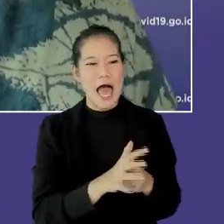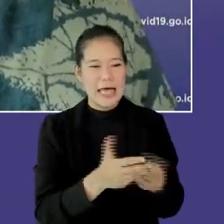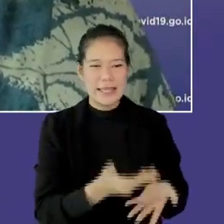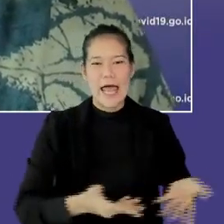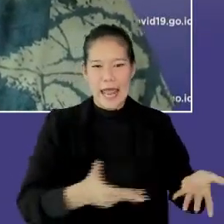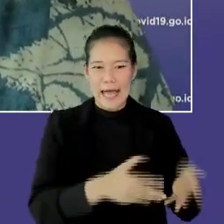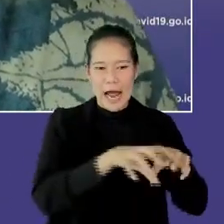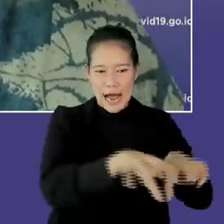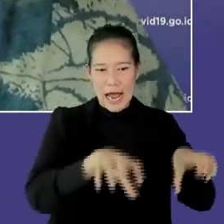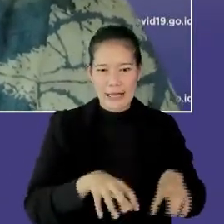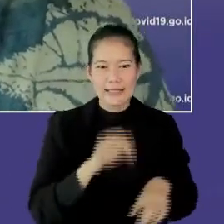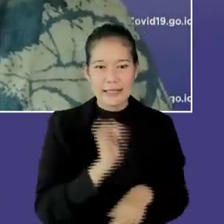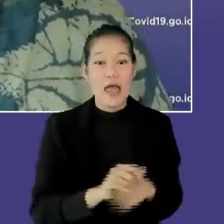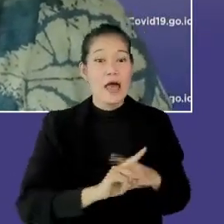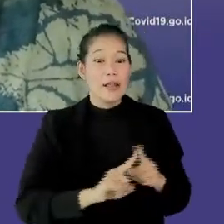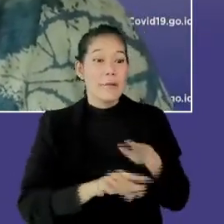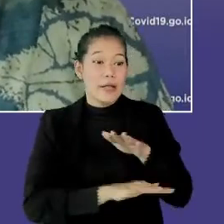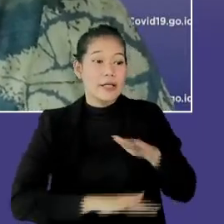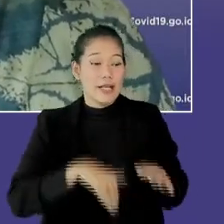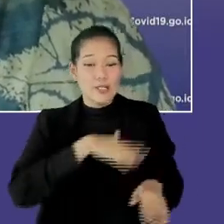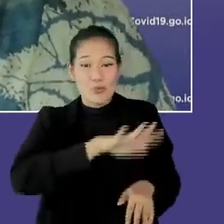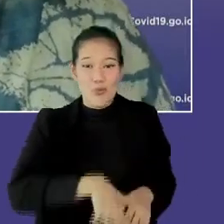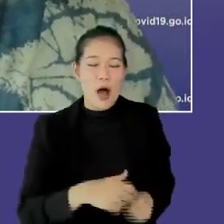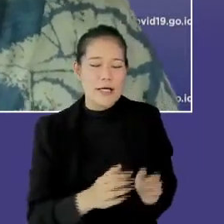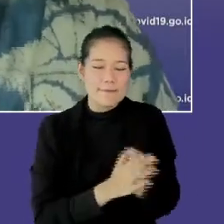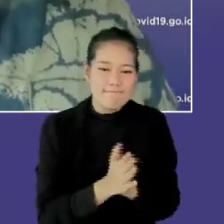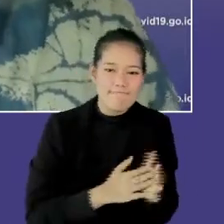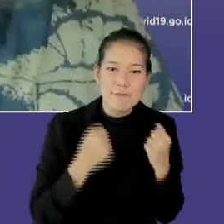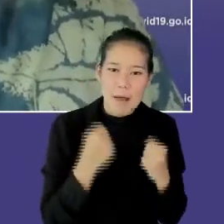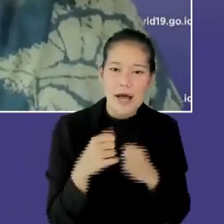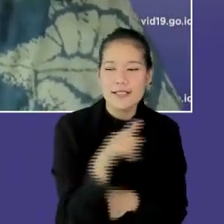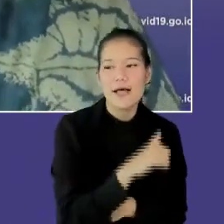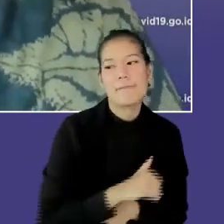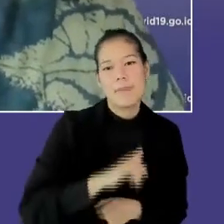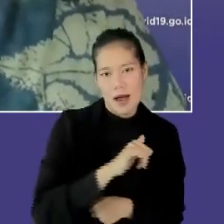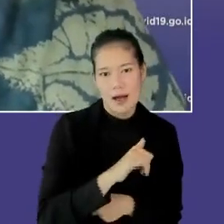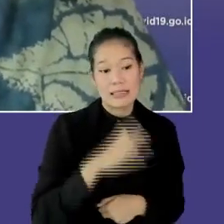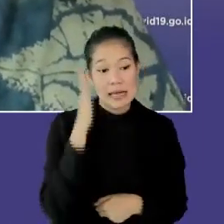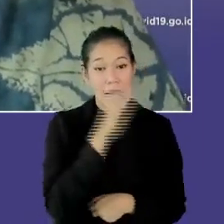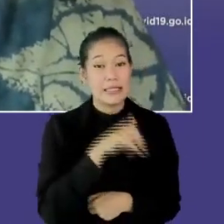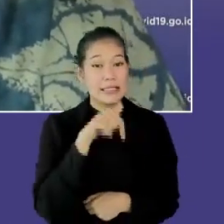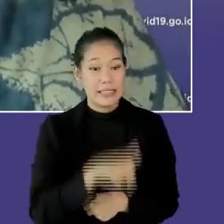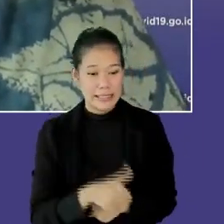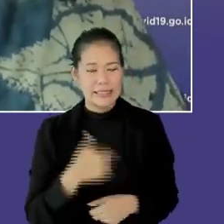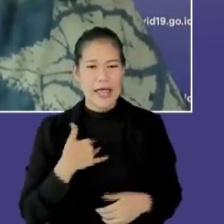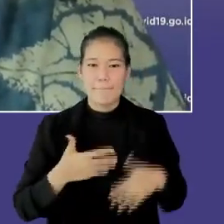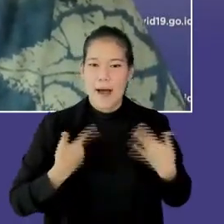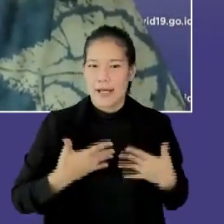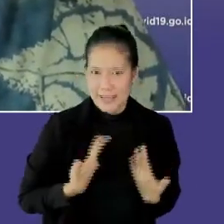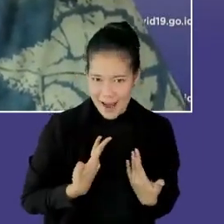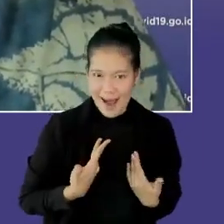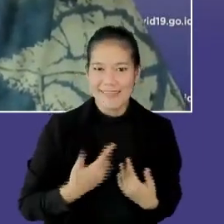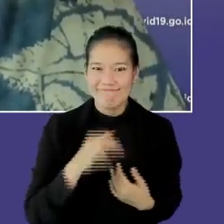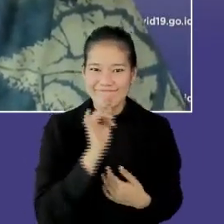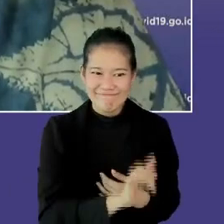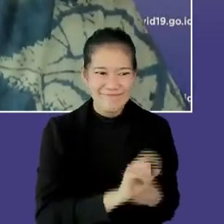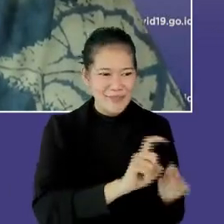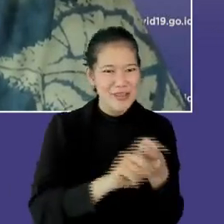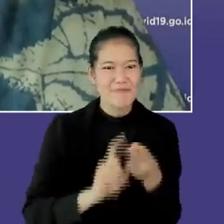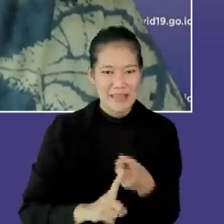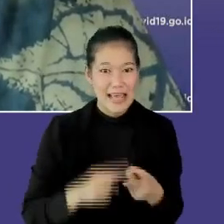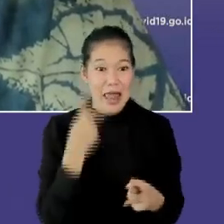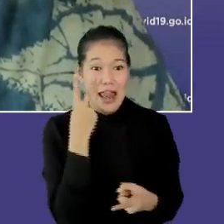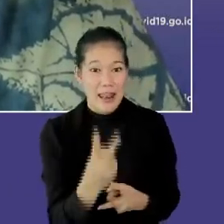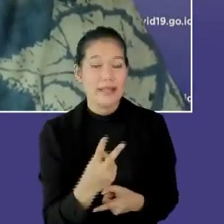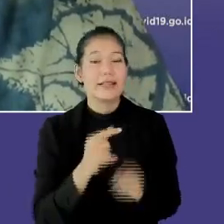agak berbeda. Tapi pada dasarnya semua punya semangat yang sama. Kalau saya lihat sekarang, hari ini saya bisa bahagia. Jadi teman-teman, Sobat Patu sekalian,